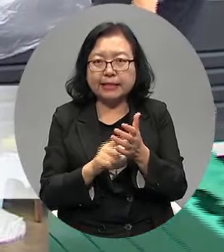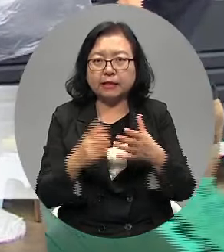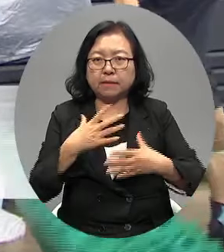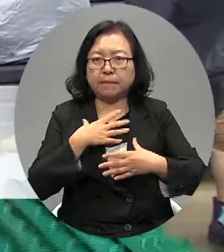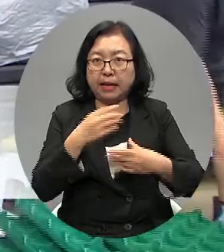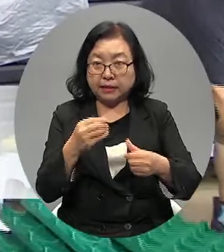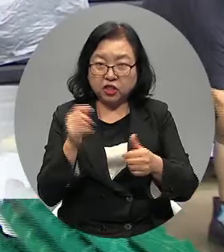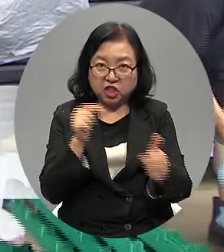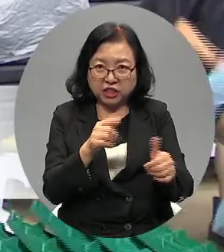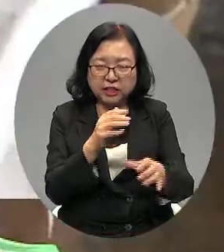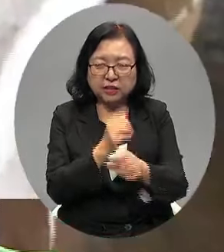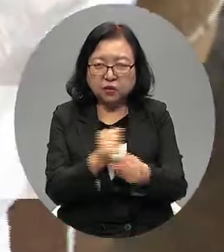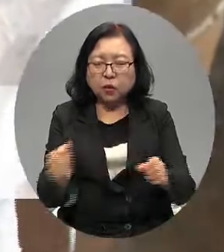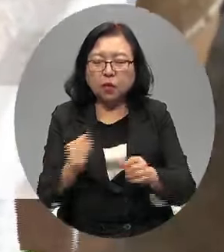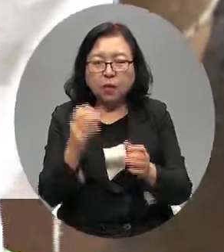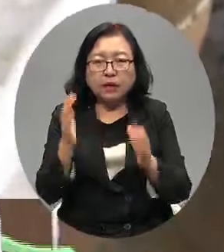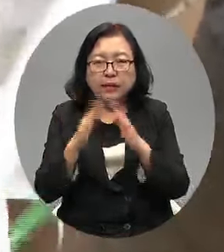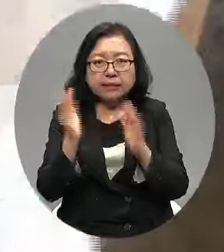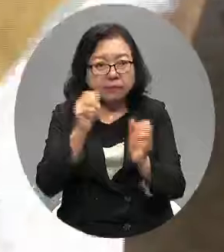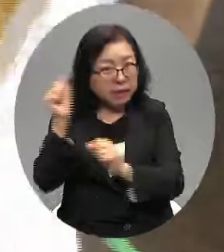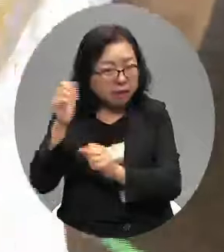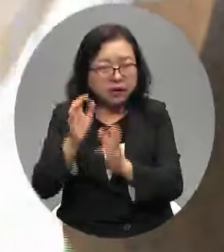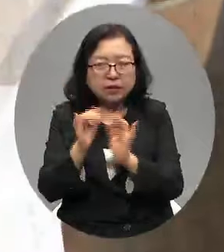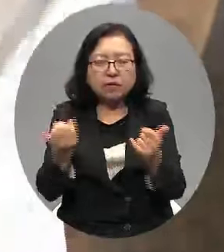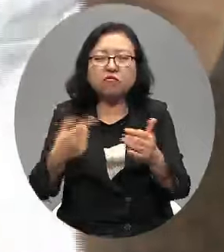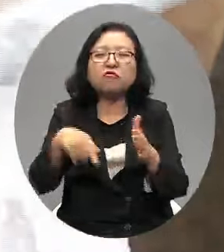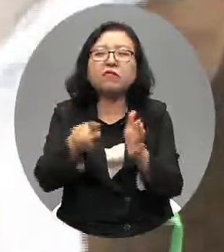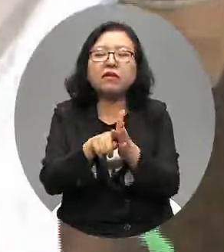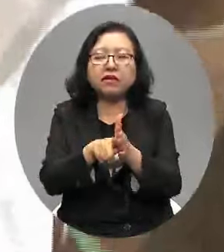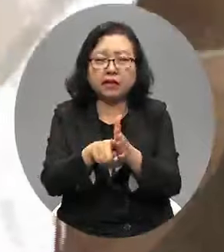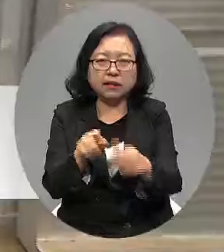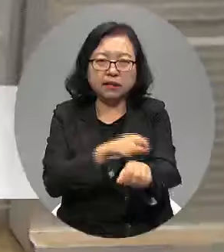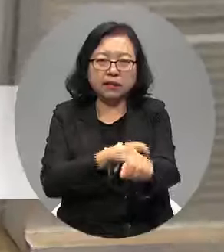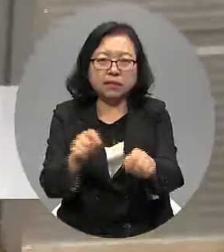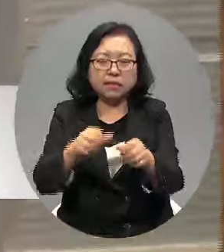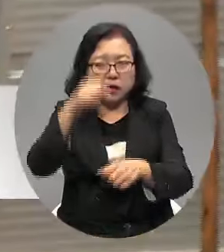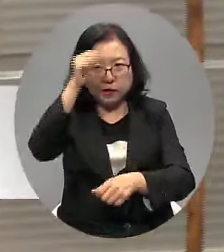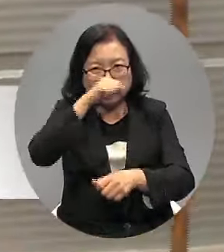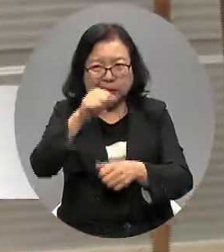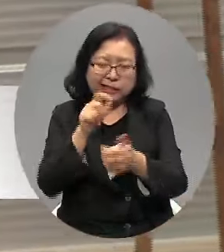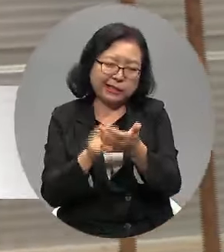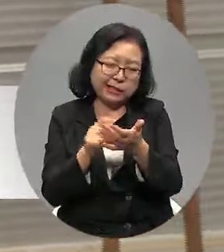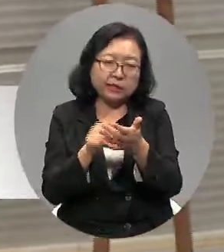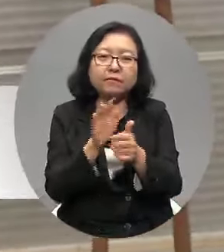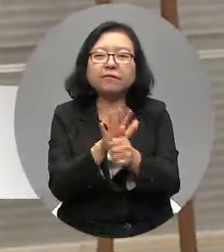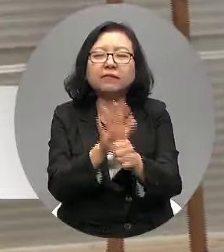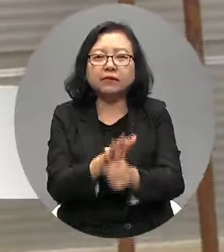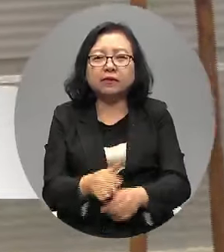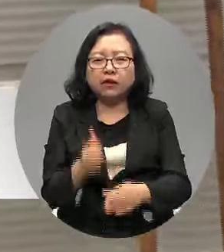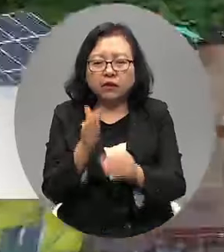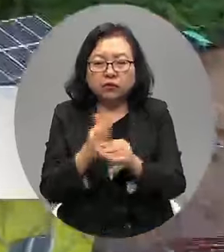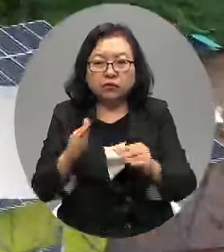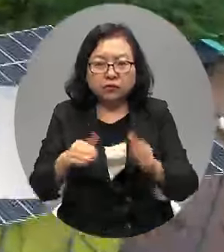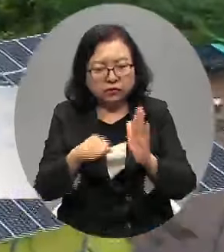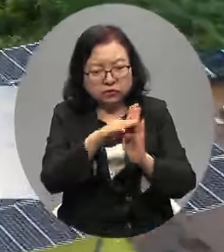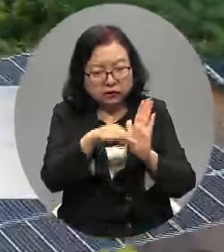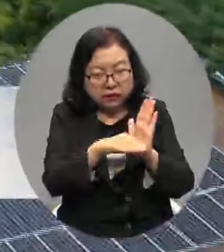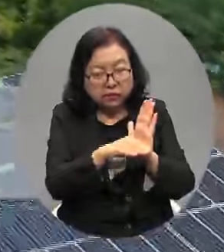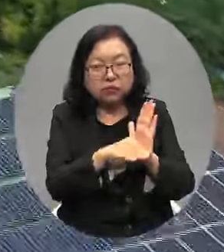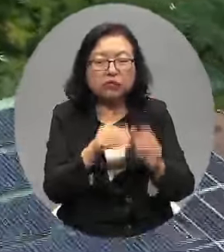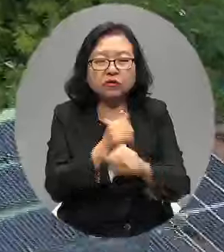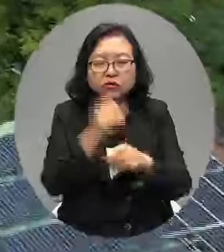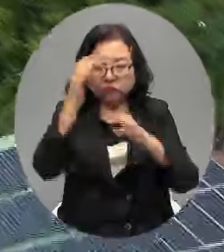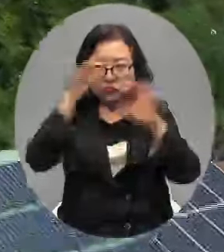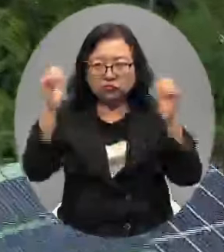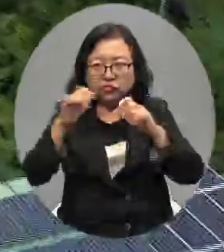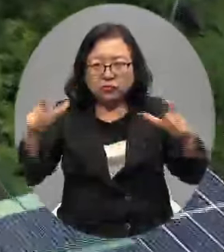위해 재난안전특별교부세 35억 원을 긴급 지원한다고 밝혔습니다. 중남부에 집중된 비로 충북에서는 2명이